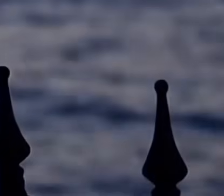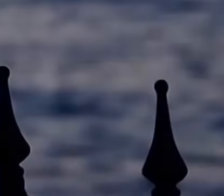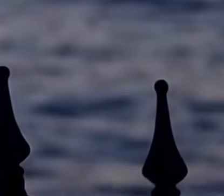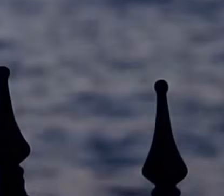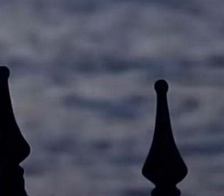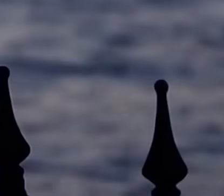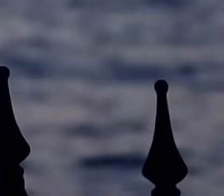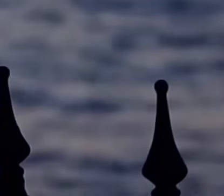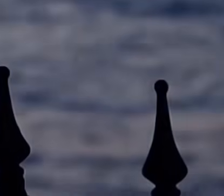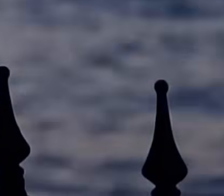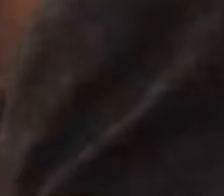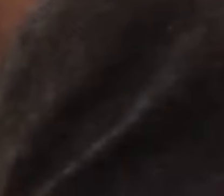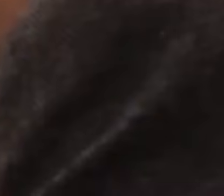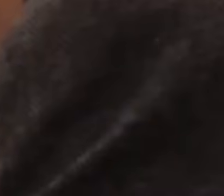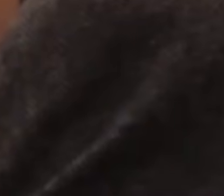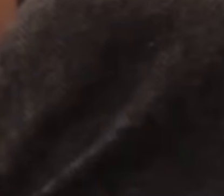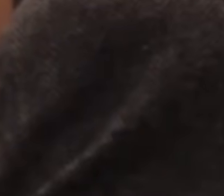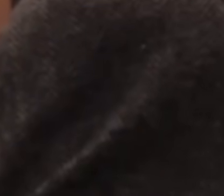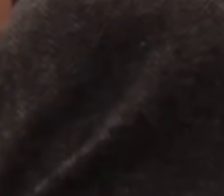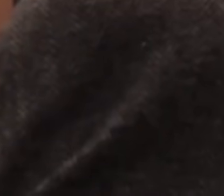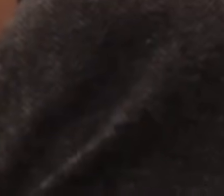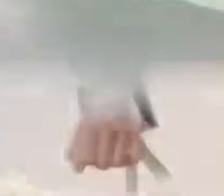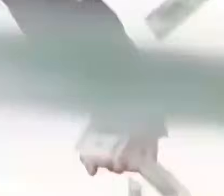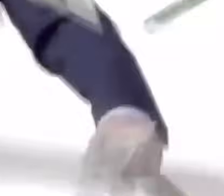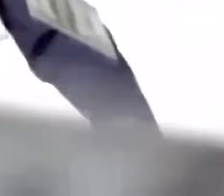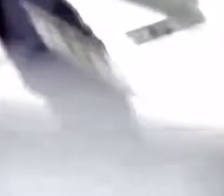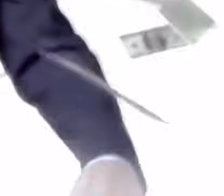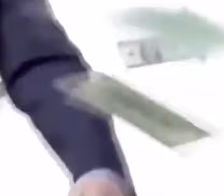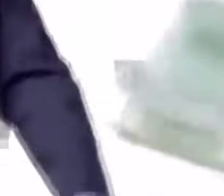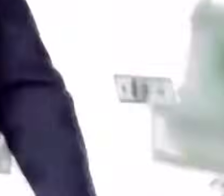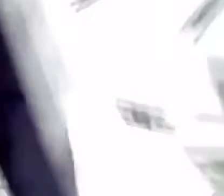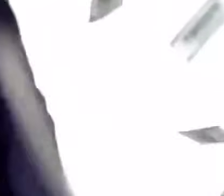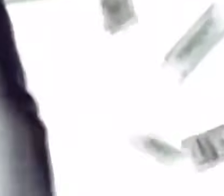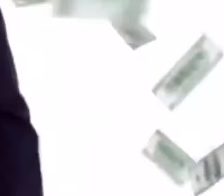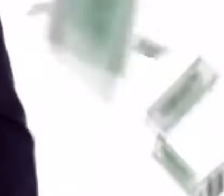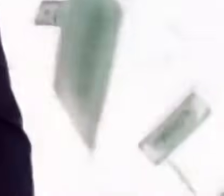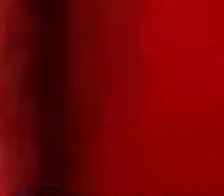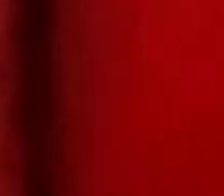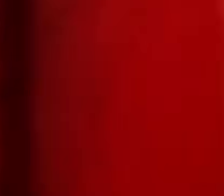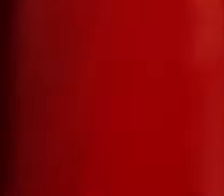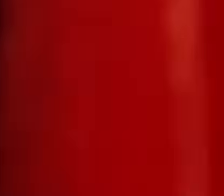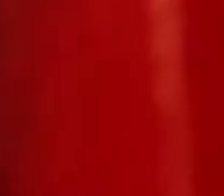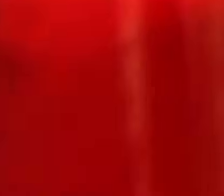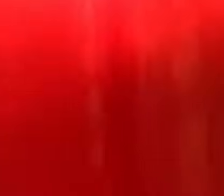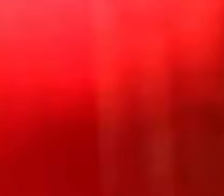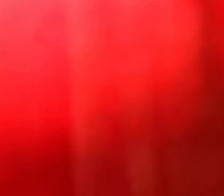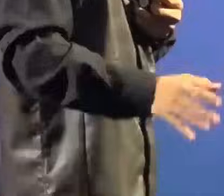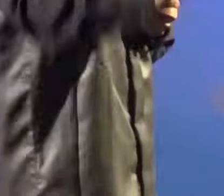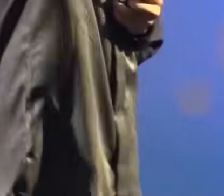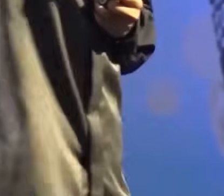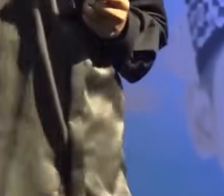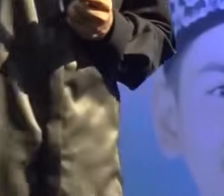awas, jangan sampai terbayang dalam benak Anda yang pertama kali diberi itu materi dunia, bukan. Atau kedudukan yang